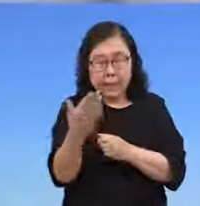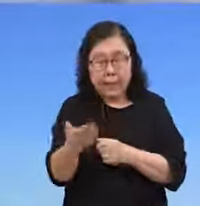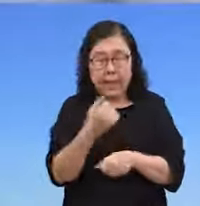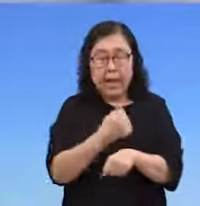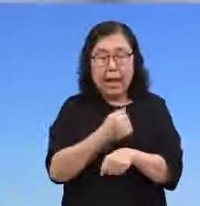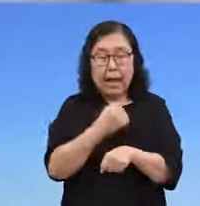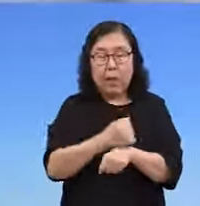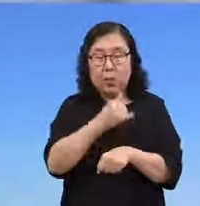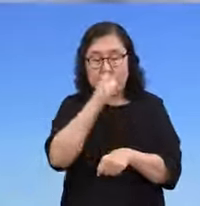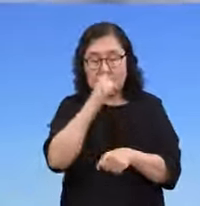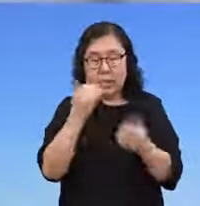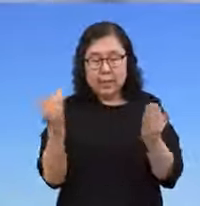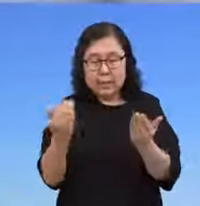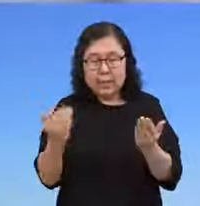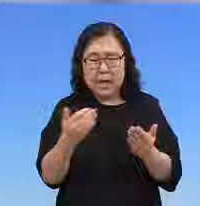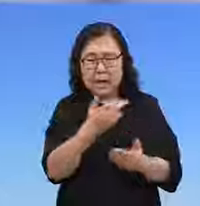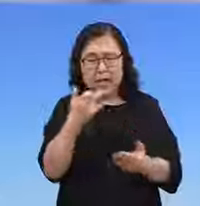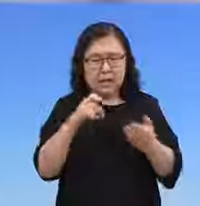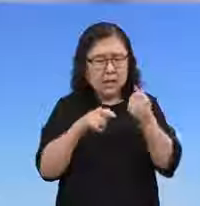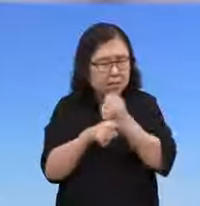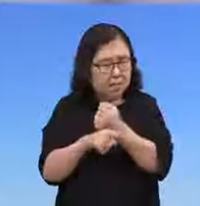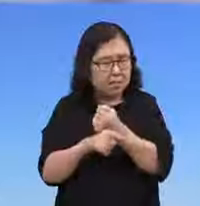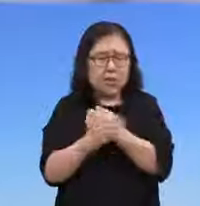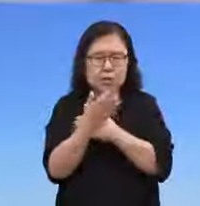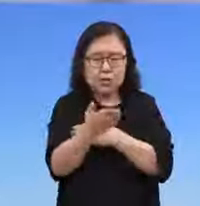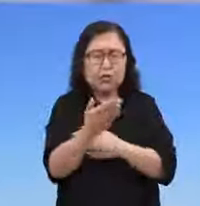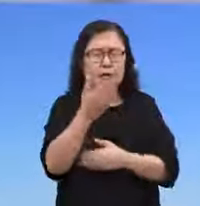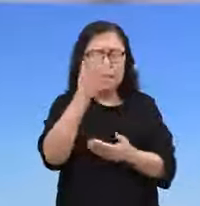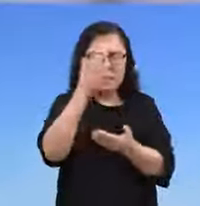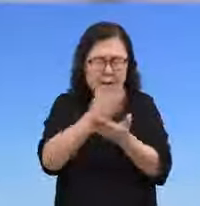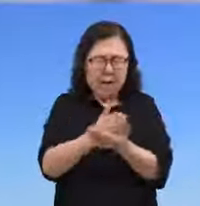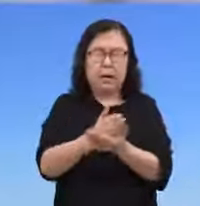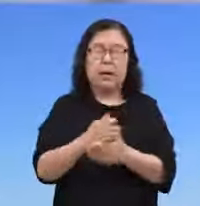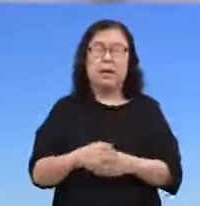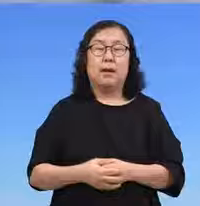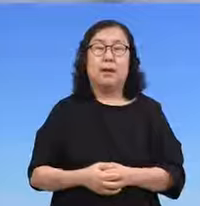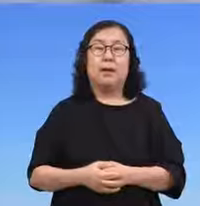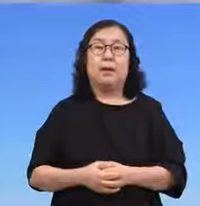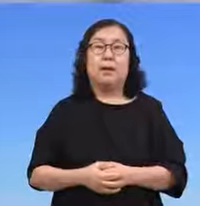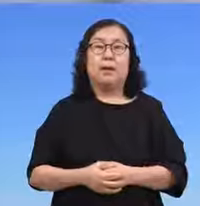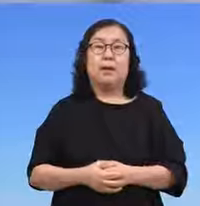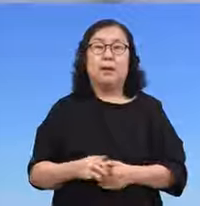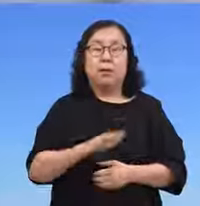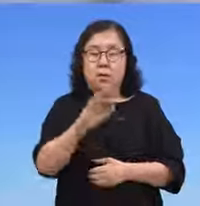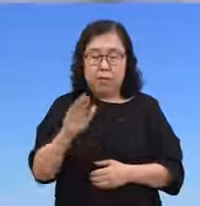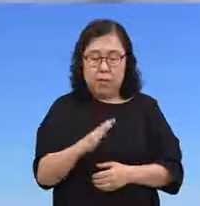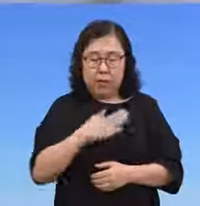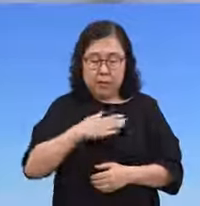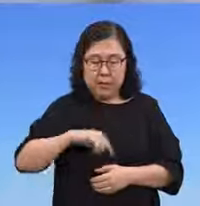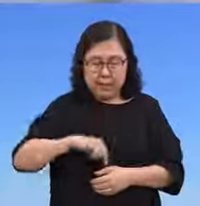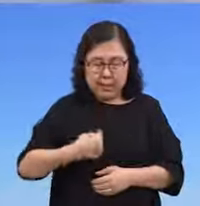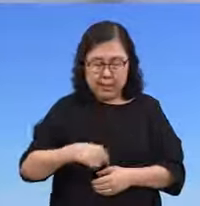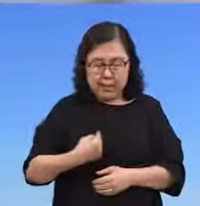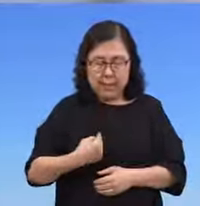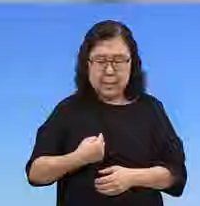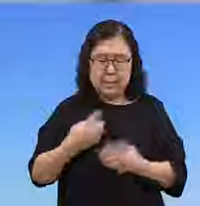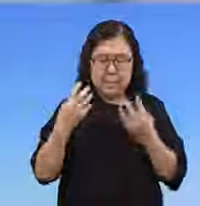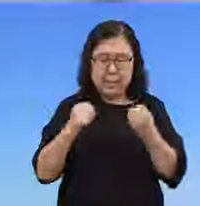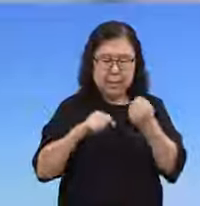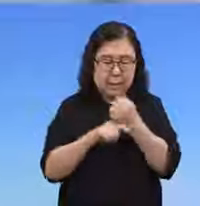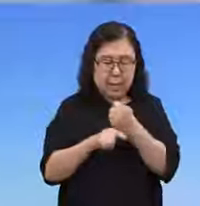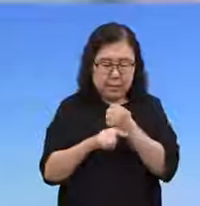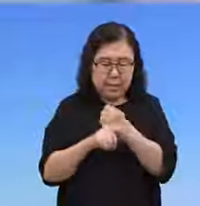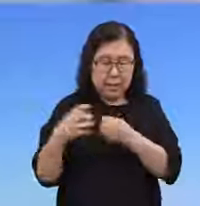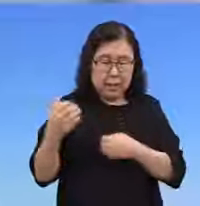네가 하고 있는 일에 너무 큰 의미를 부여하지 마라. 제가 저에게 하는 명령이에요. 여러분, 우리가 우리 자신을